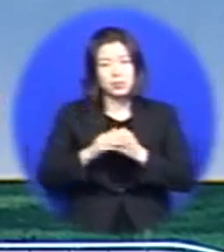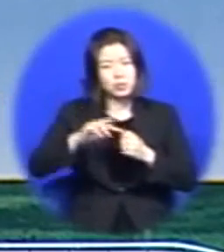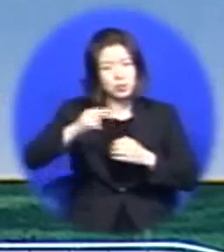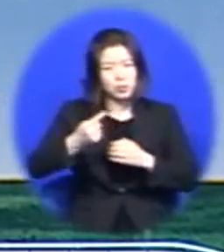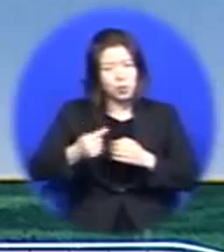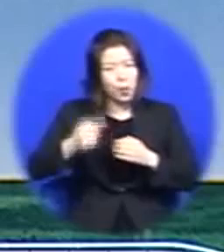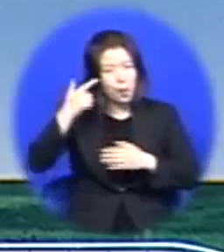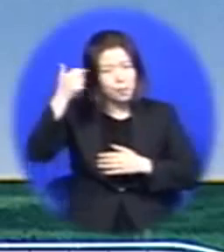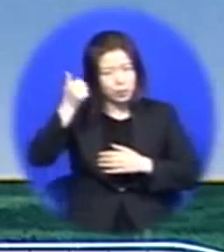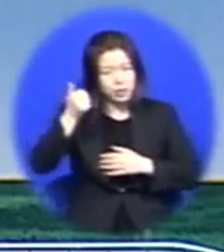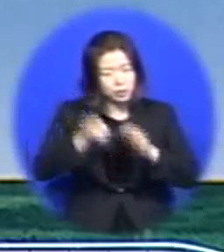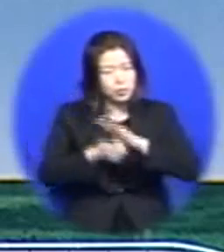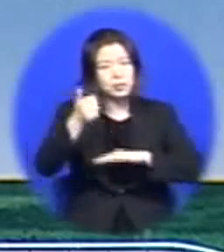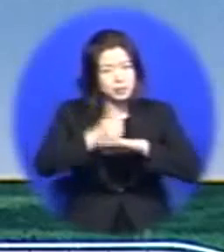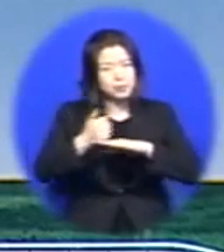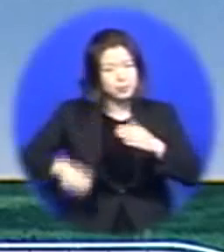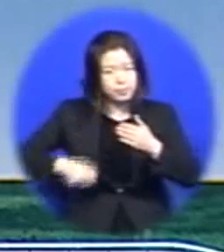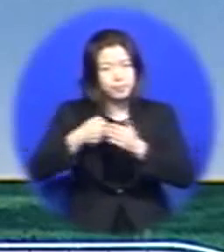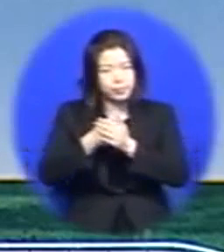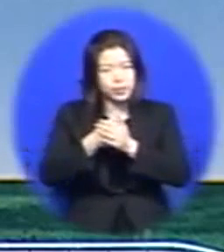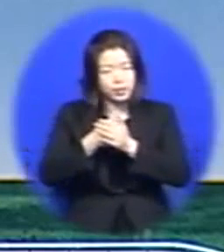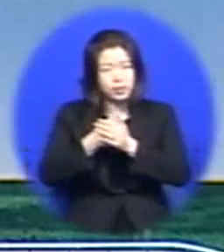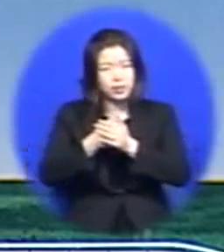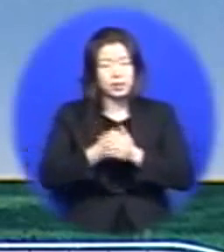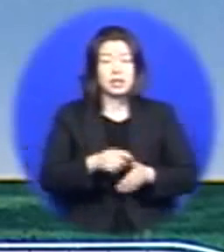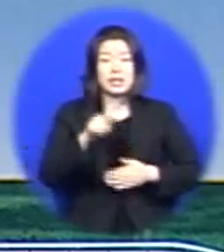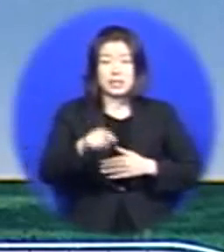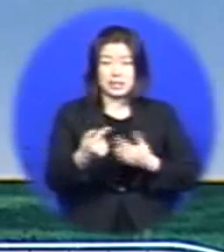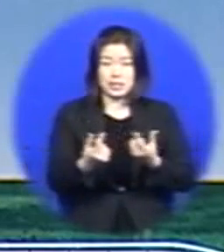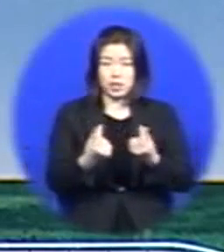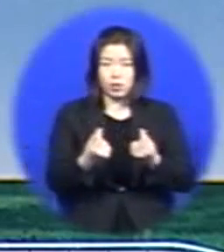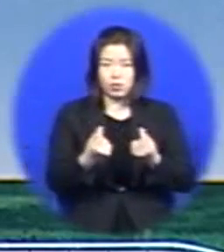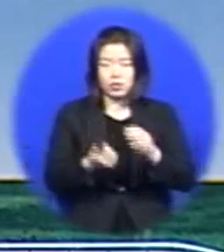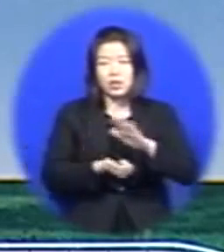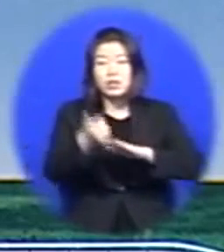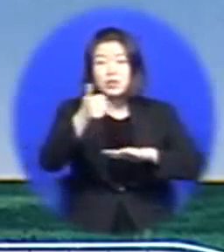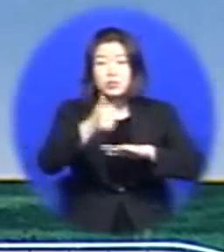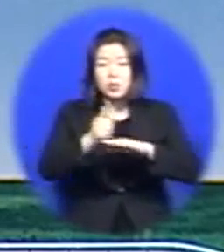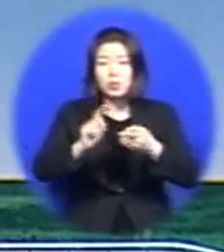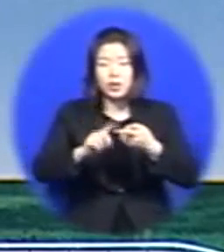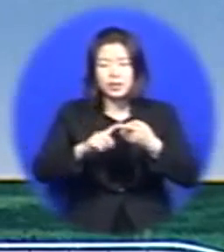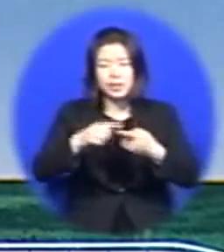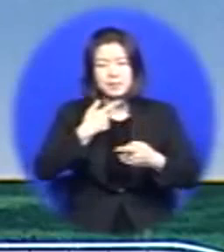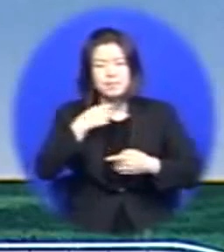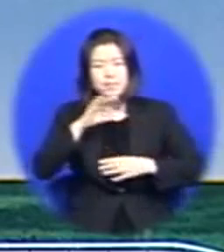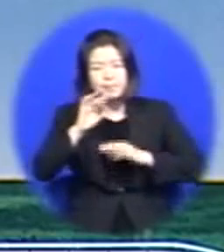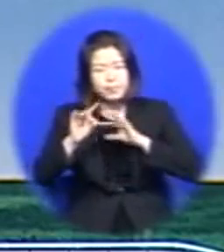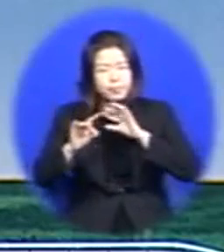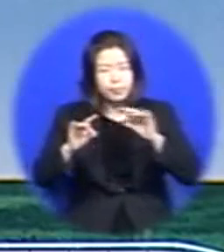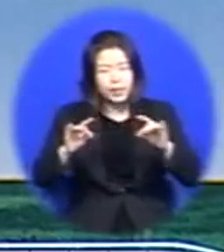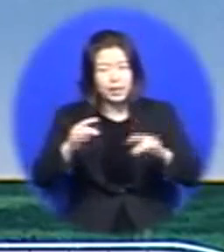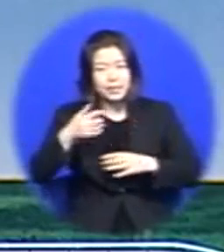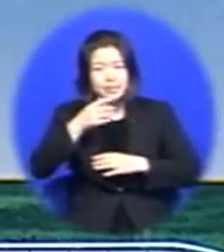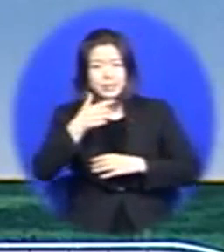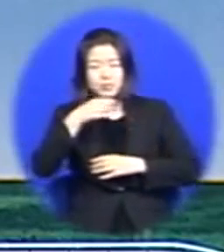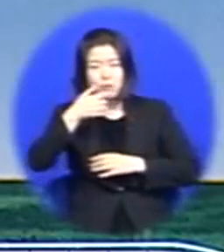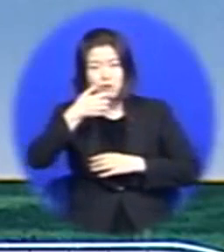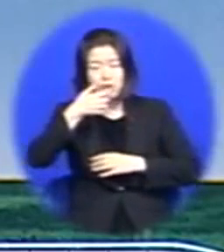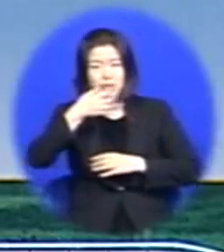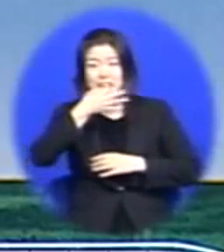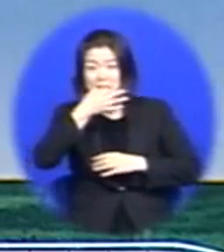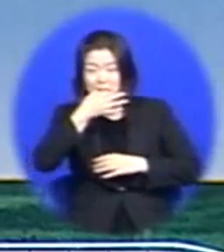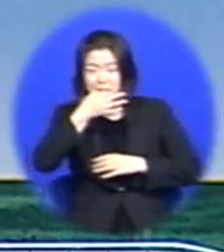목사가 되었어도 목사로서 성공해야 되겠다. 그런 성공에 대한 갈망, 야망이 꺾어진